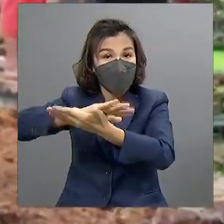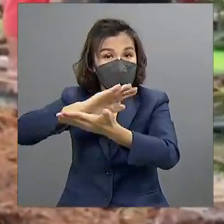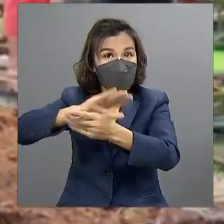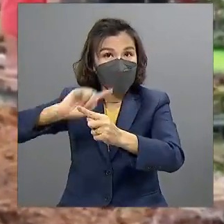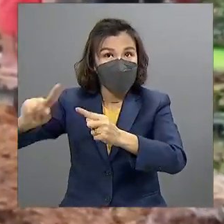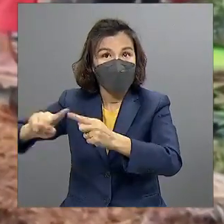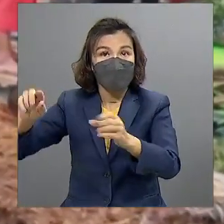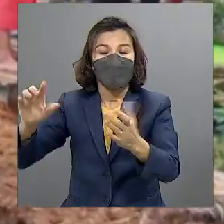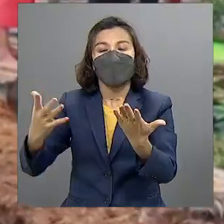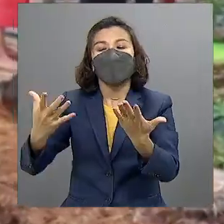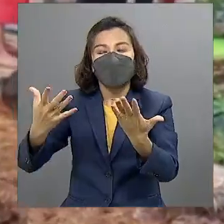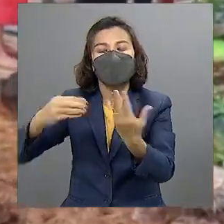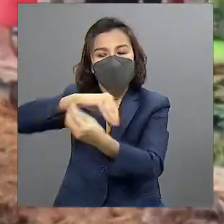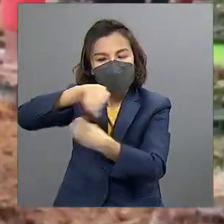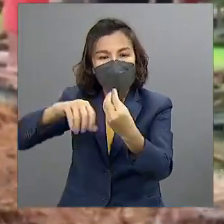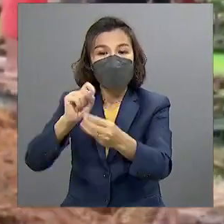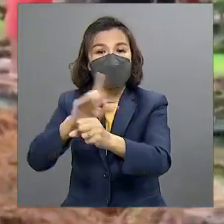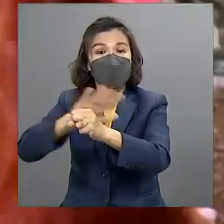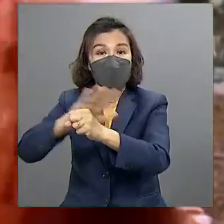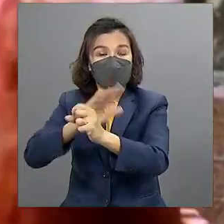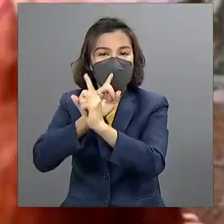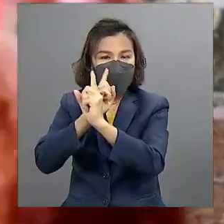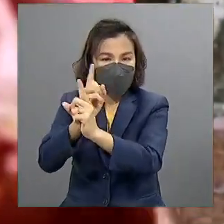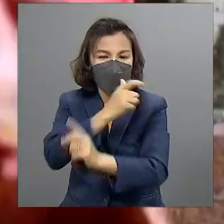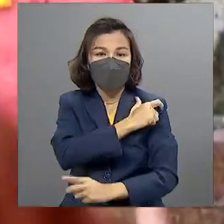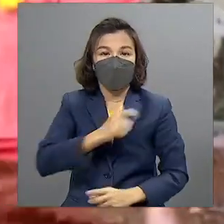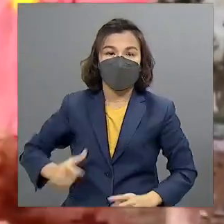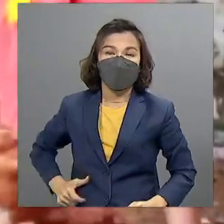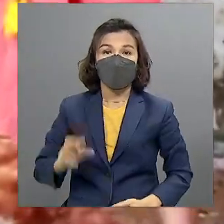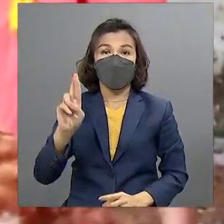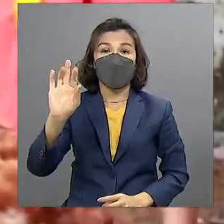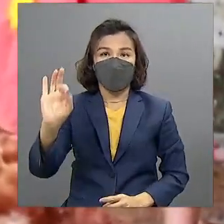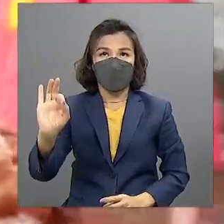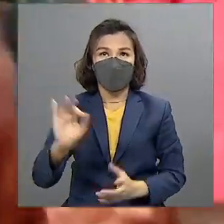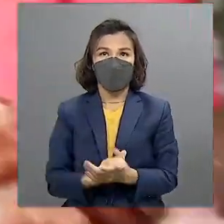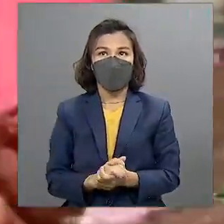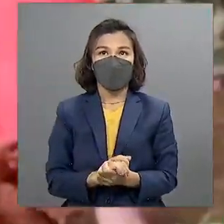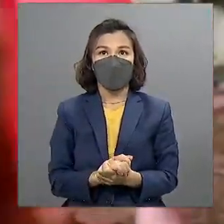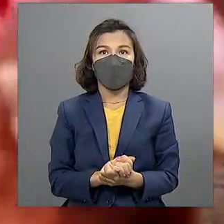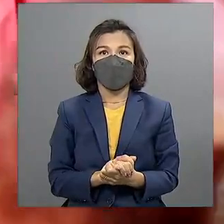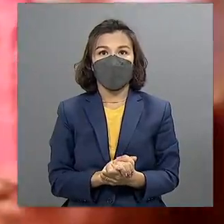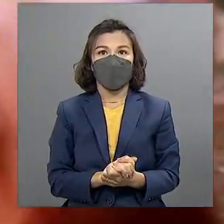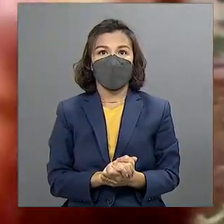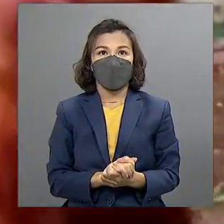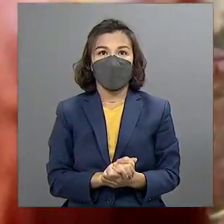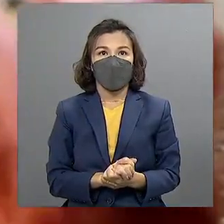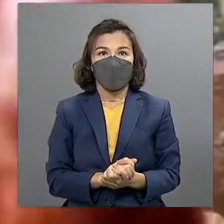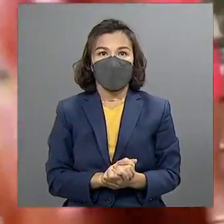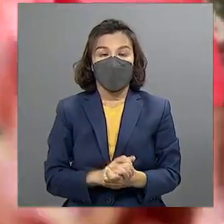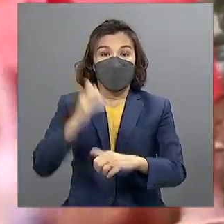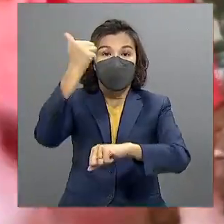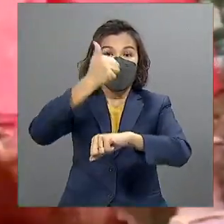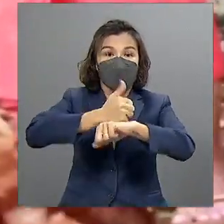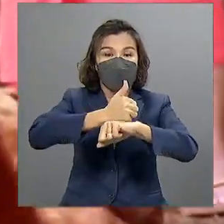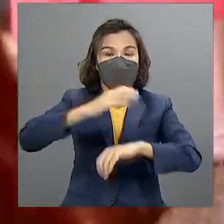ามแนวพระราชดำรินะคะและในโอกาสเดียวกันนี้พันเอกบรรจงคะวงดอนหัวหน้ากองกิจการพลเรือนมณ